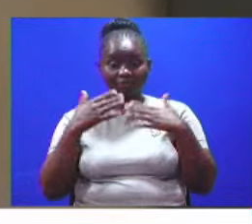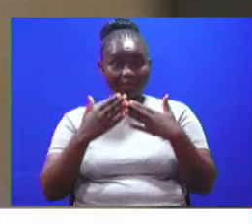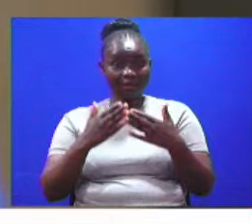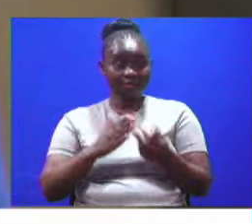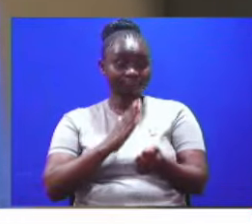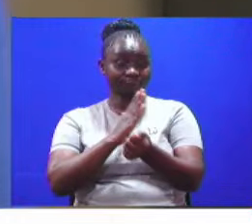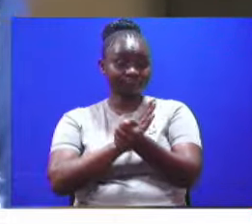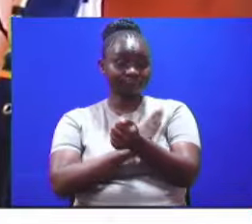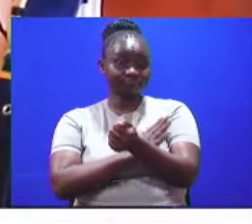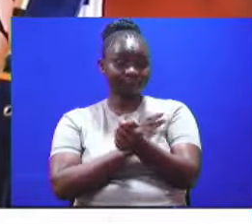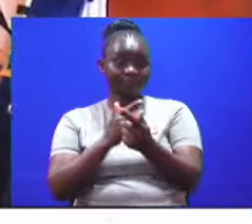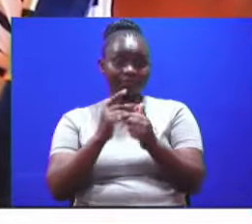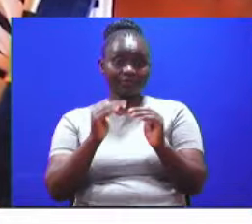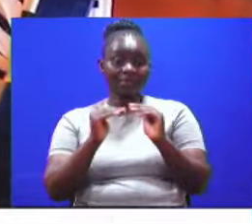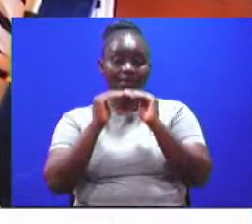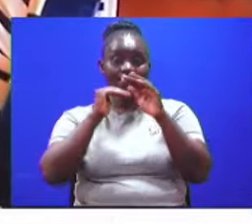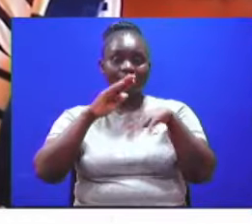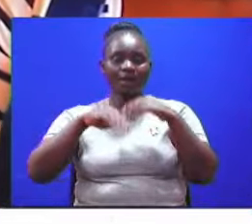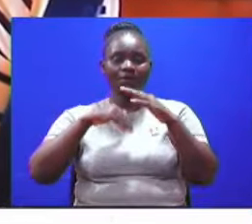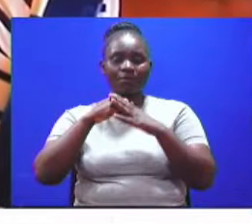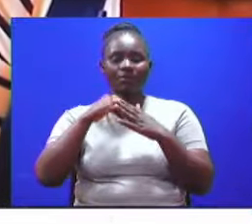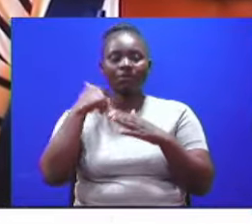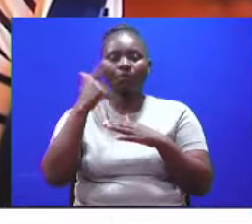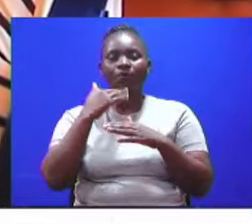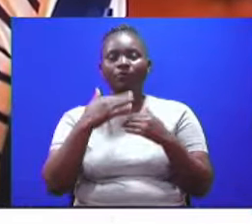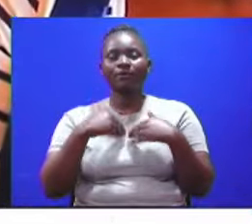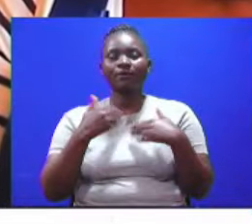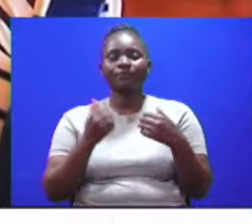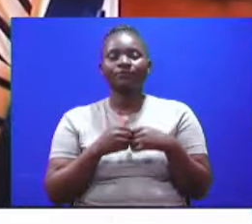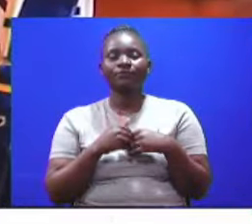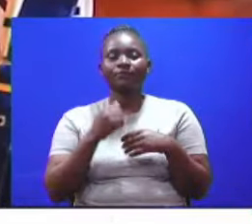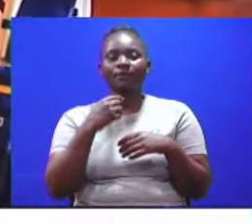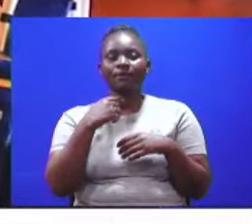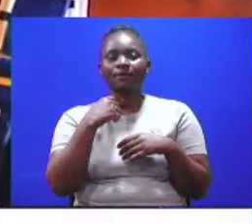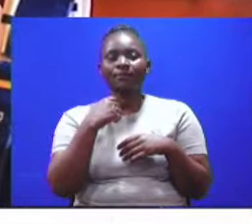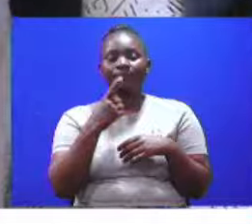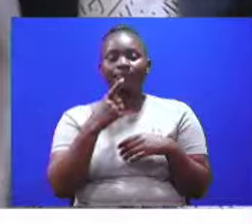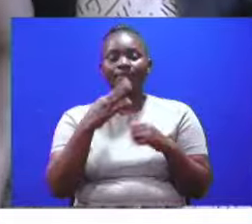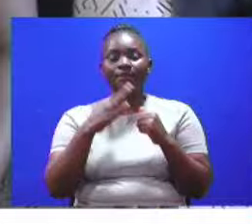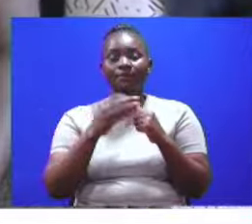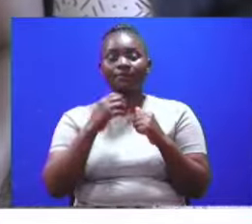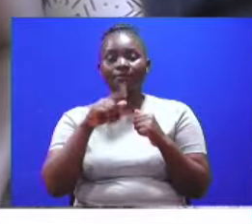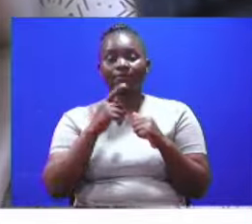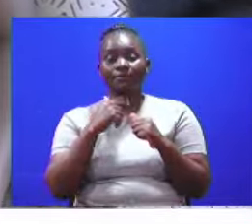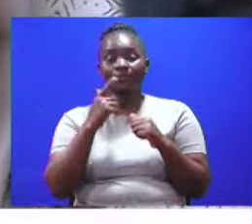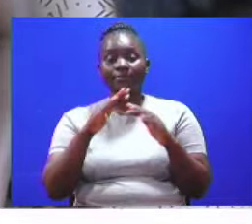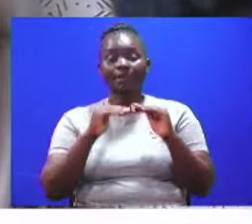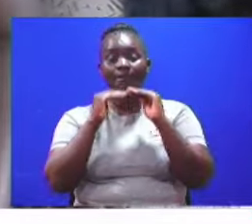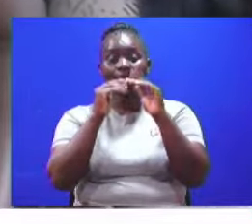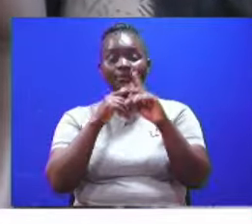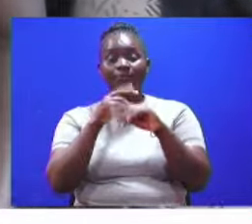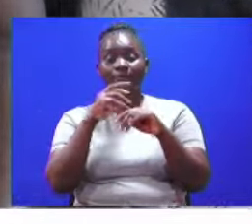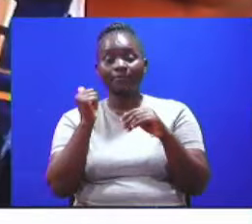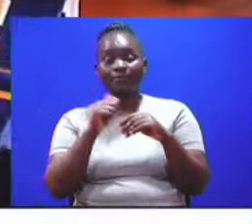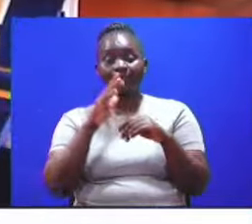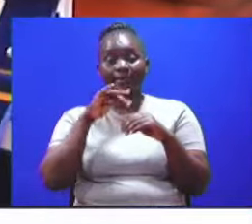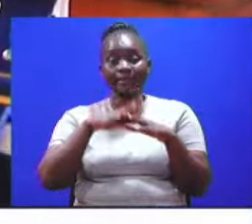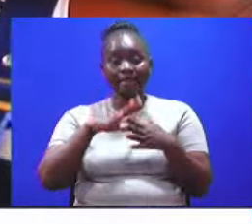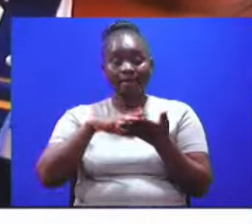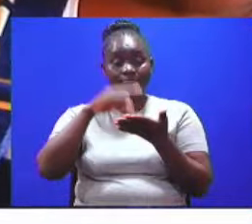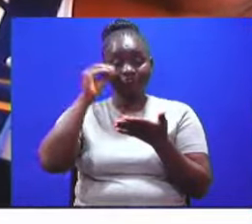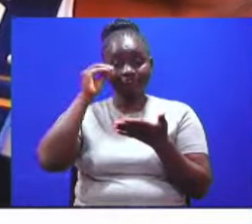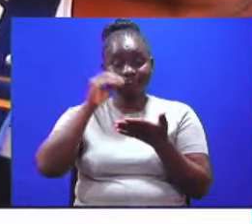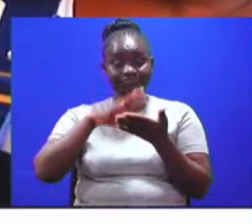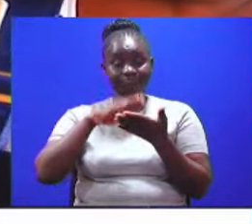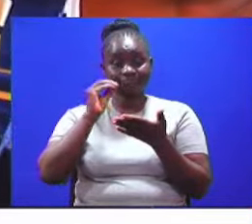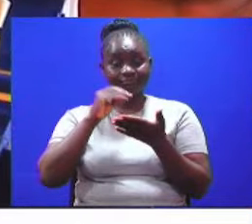sabanga basu kikubons ntuku hata abalimu 1130 pale ya senjiri bata anekusu kukuru ngana na masoma avu pale